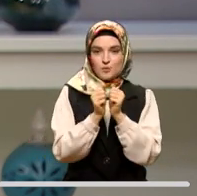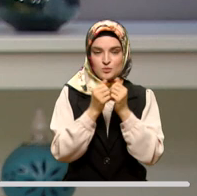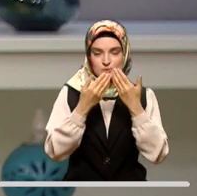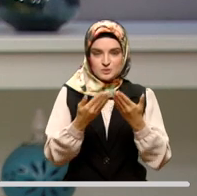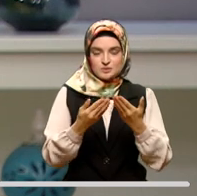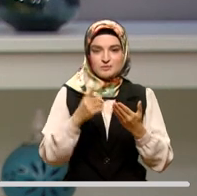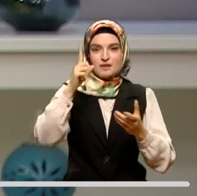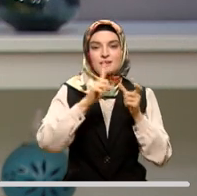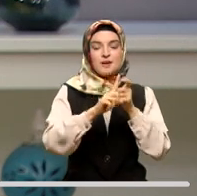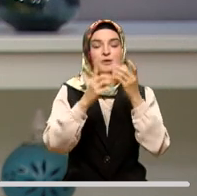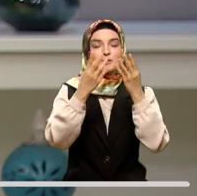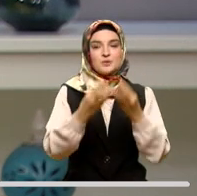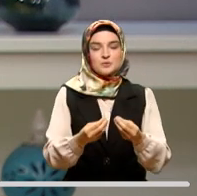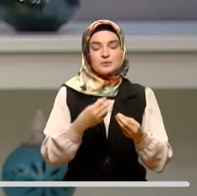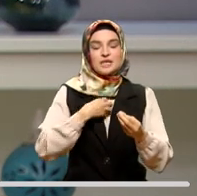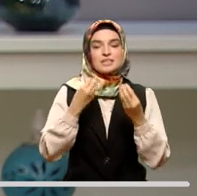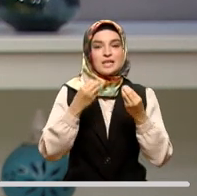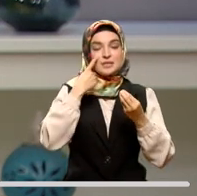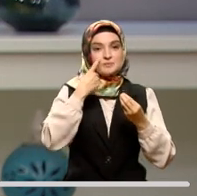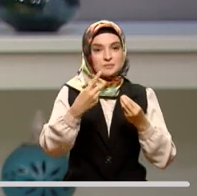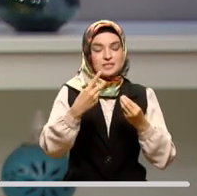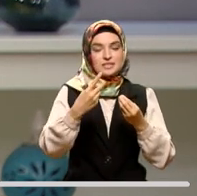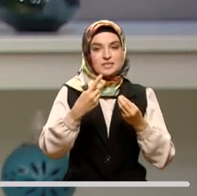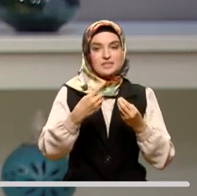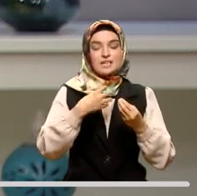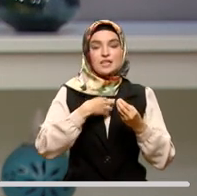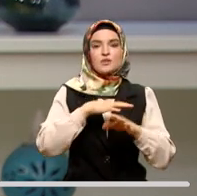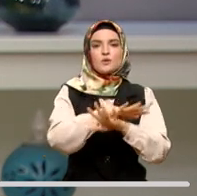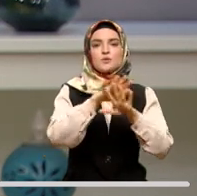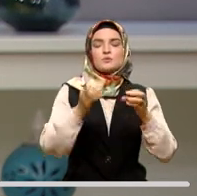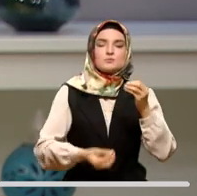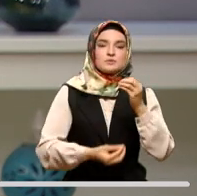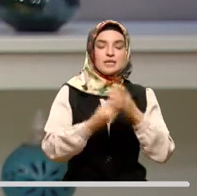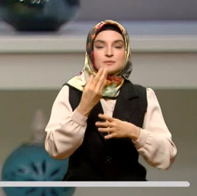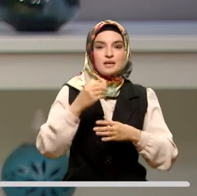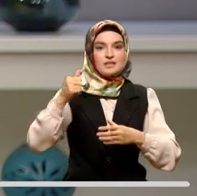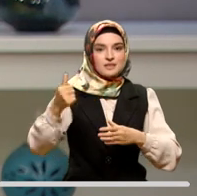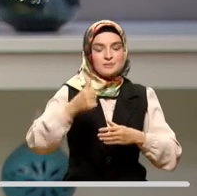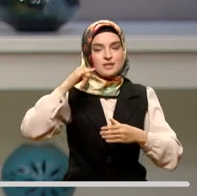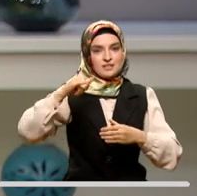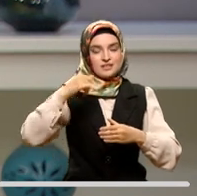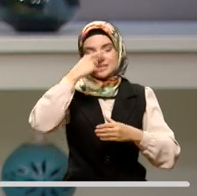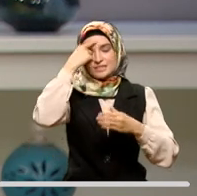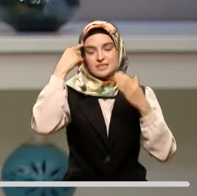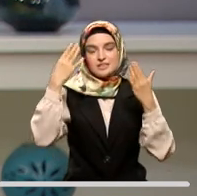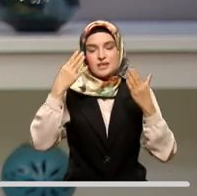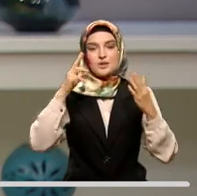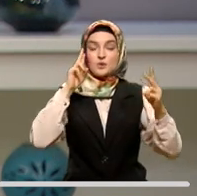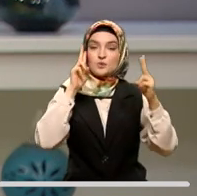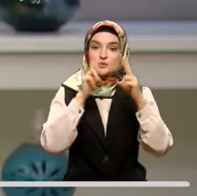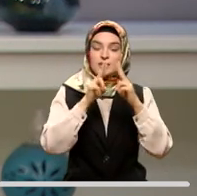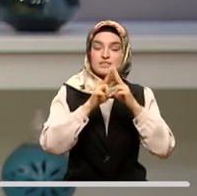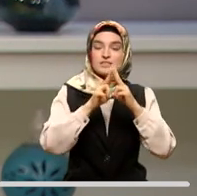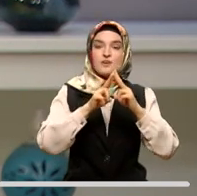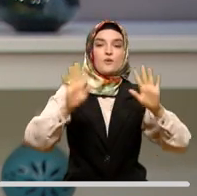inşallah. Allah'a emanet olun efendim. Kendinize iyi bakın. Kendinize ve tüm yaratılmışlara kıymetle yaklaşın inşallah. Tekrar görüşünceye dek